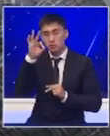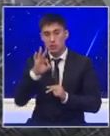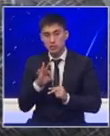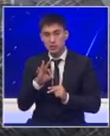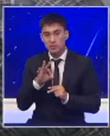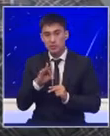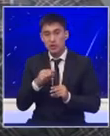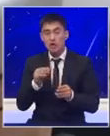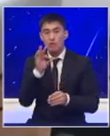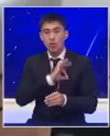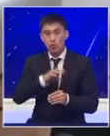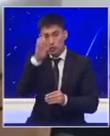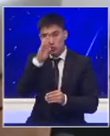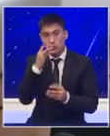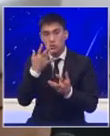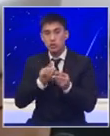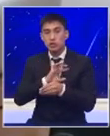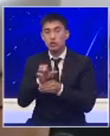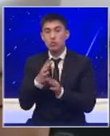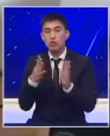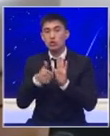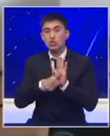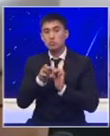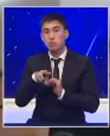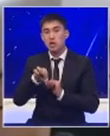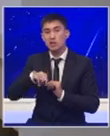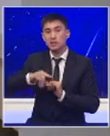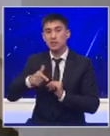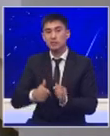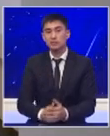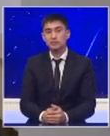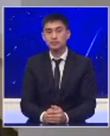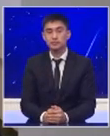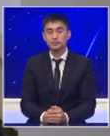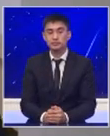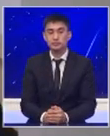процентов в доход государства перечислено более 6 миллиардов тенге